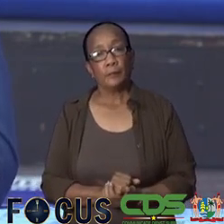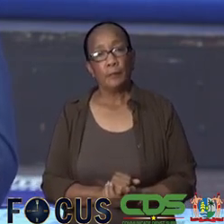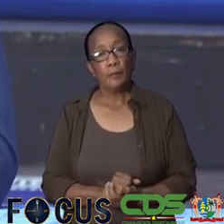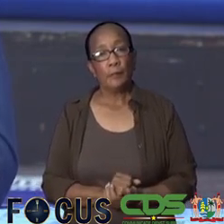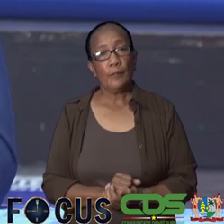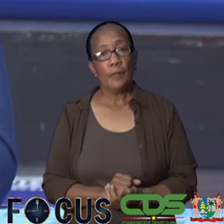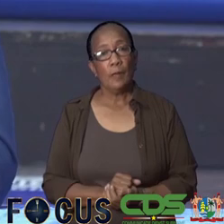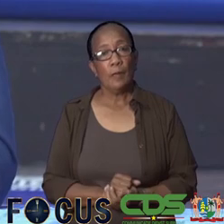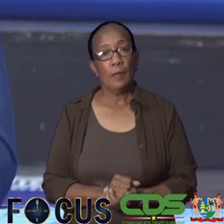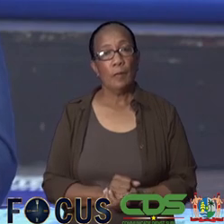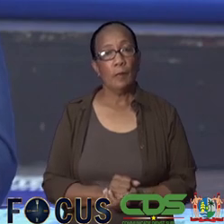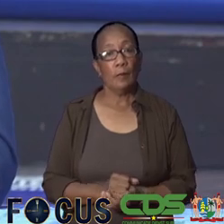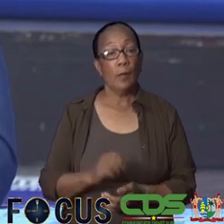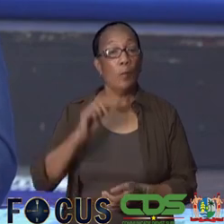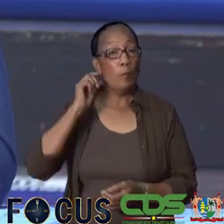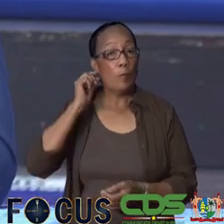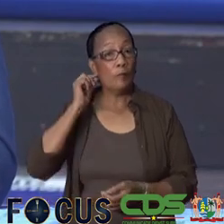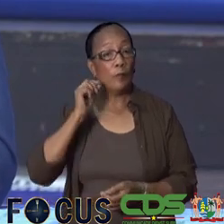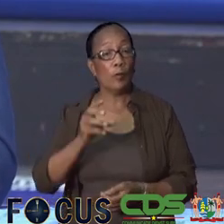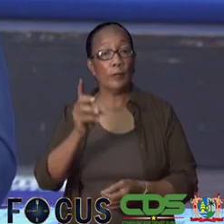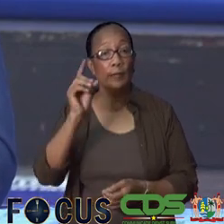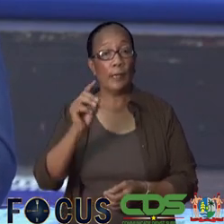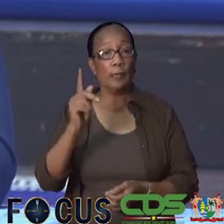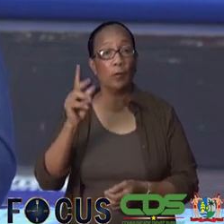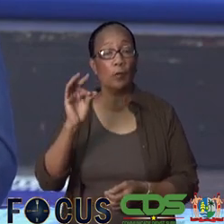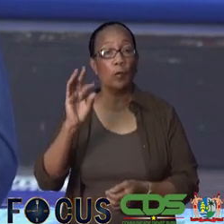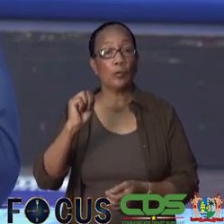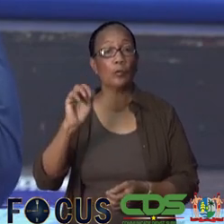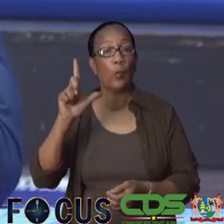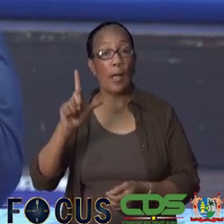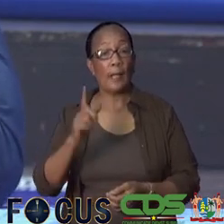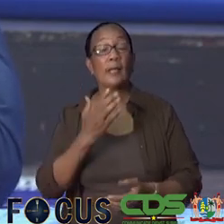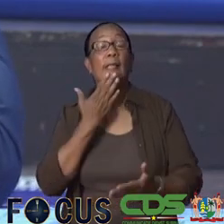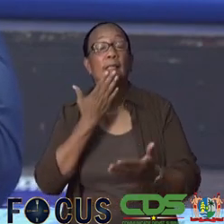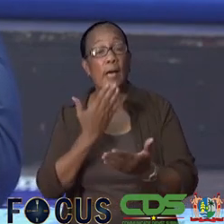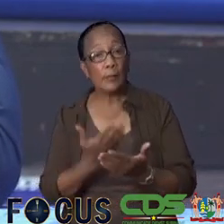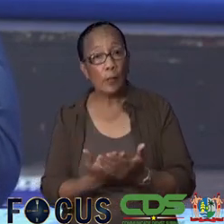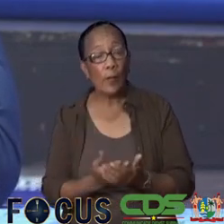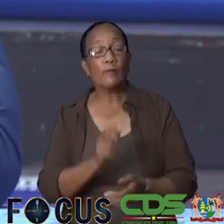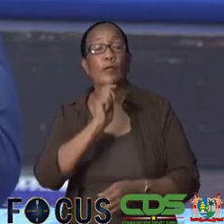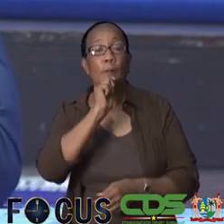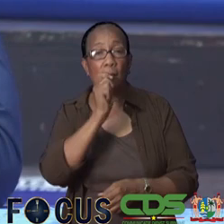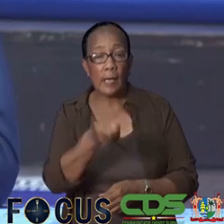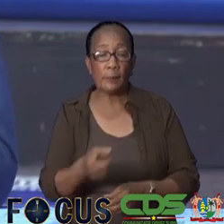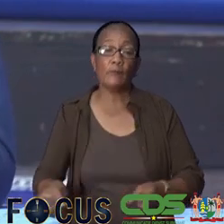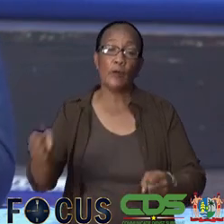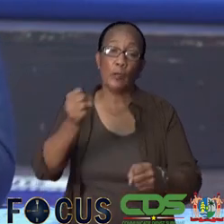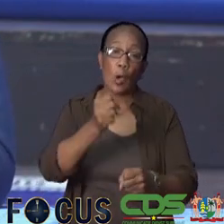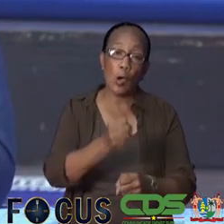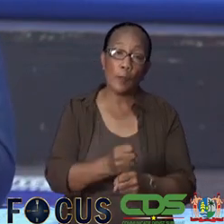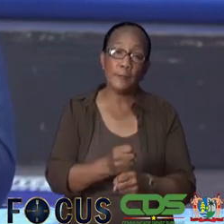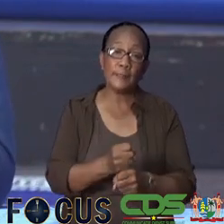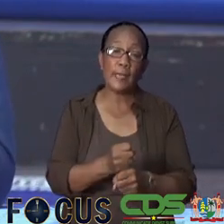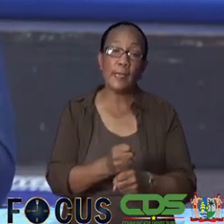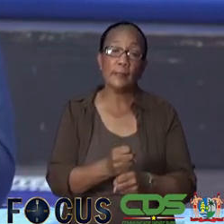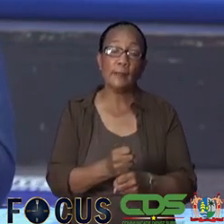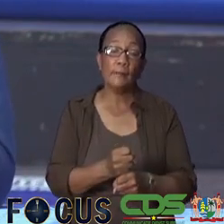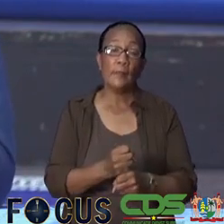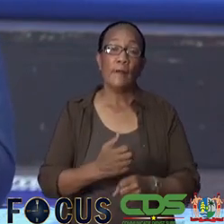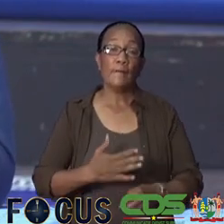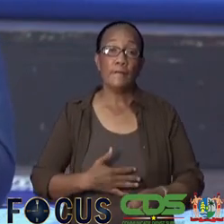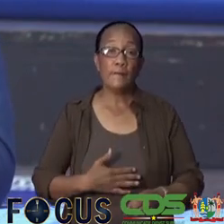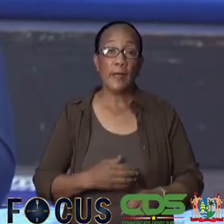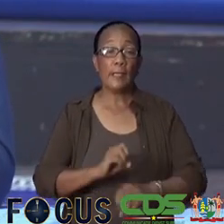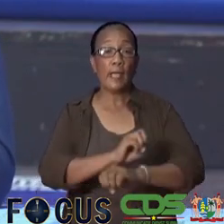Mevrouw Diana Koswal, bedankt voor het bekendmaken van de opzet en de instelling, het inzetten van